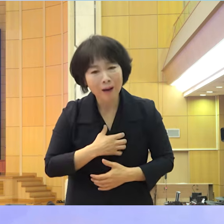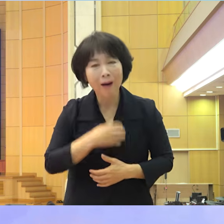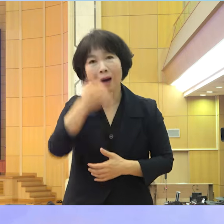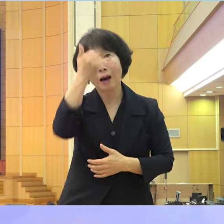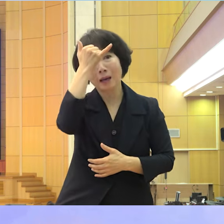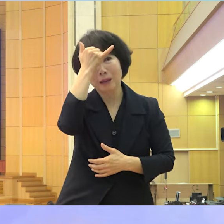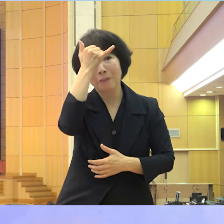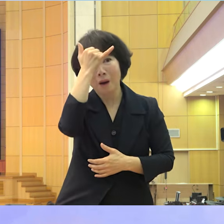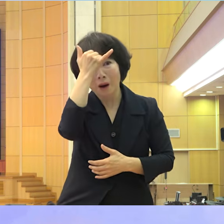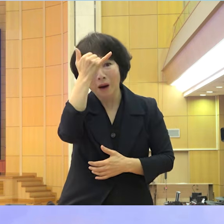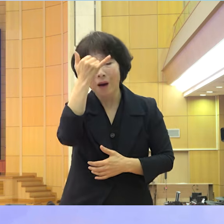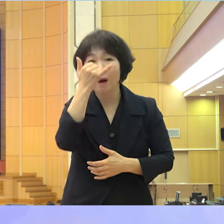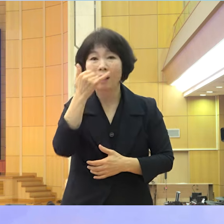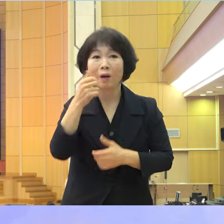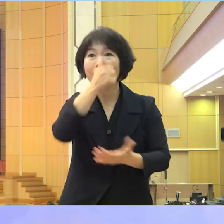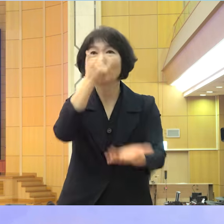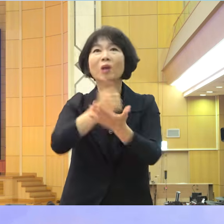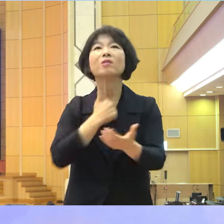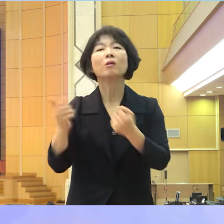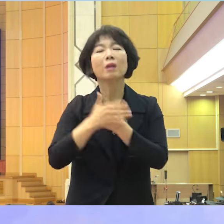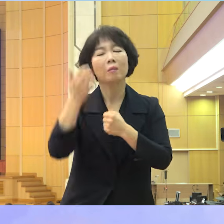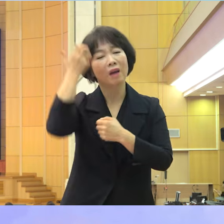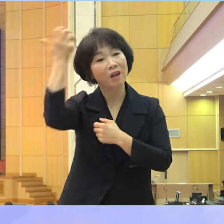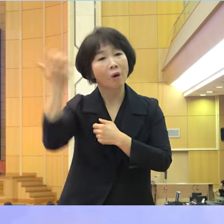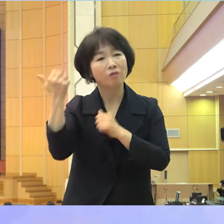아담과 하와는 그냥 사람의